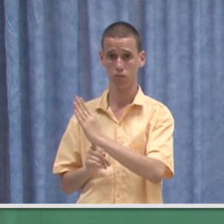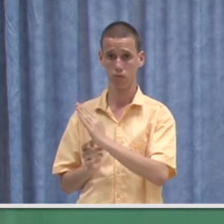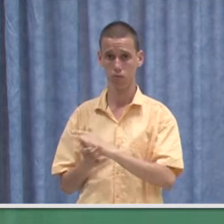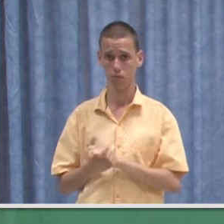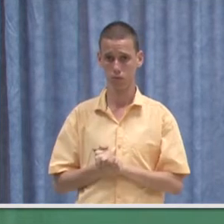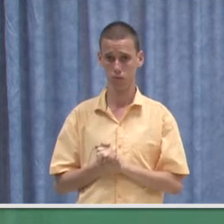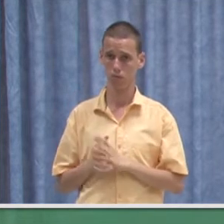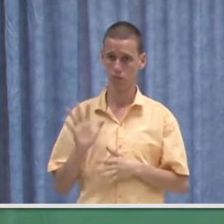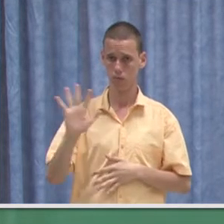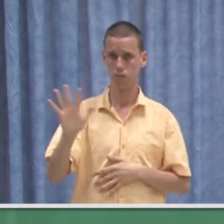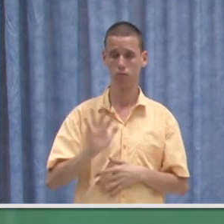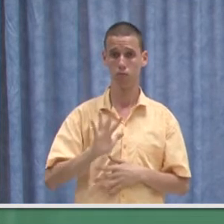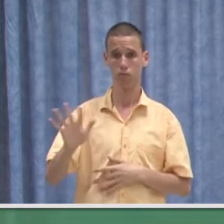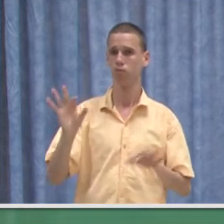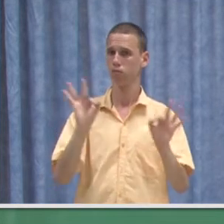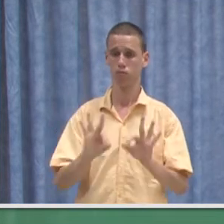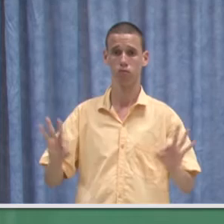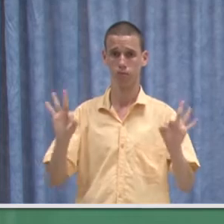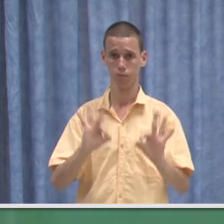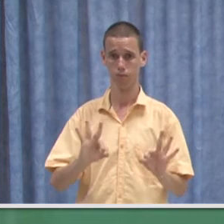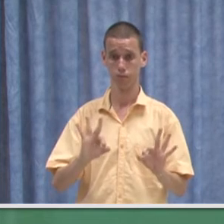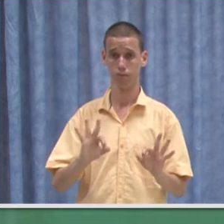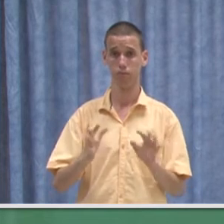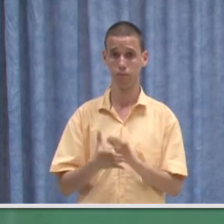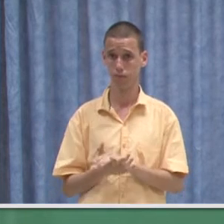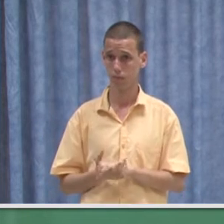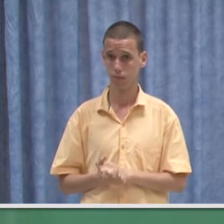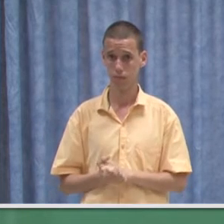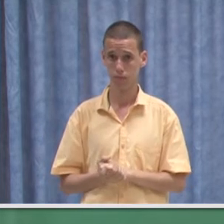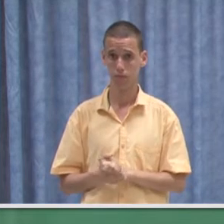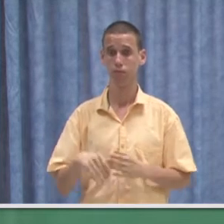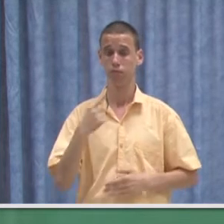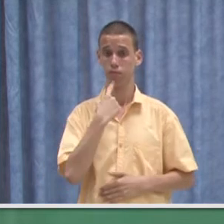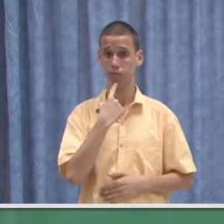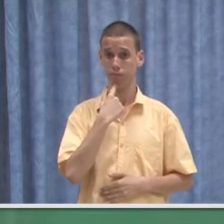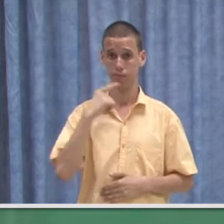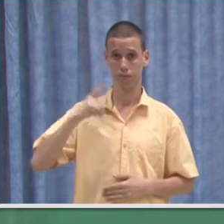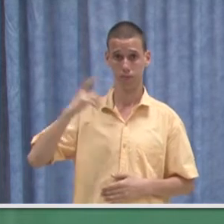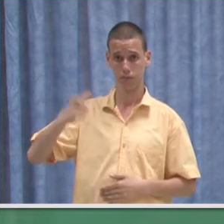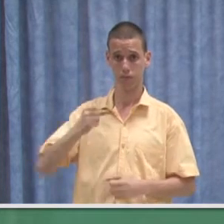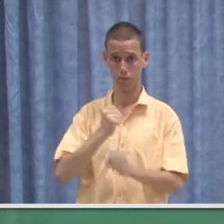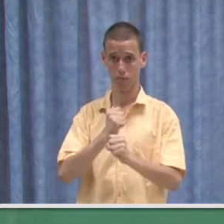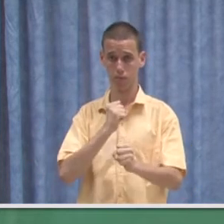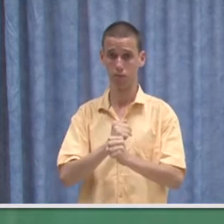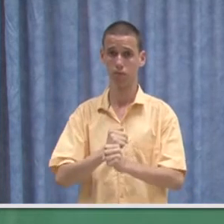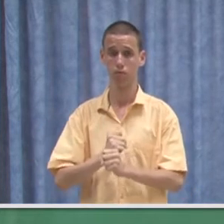soient respectées, là où il y a un nouveau cas. Par exemple, le staff qui nous occupe, si vous ne pensez pas que c'est précaution pour les